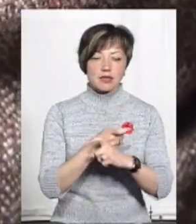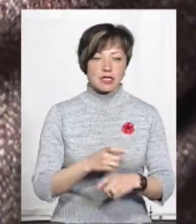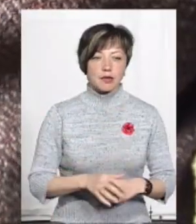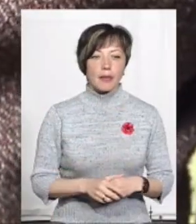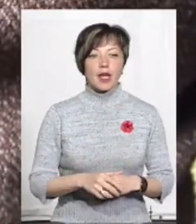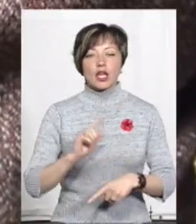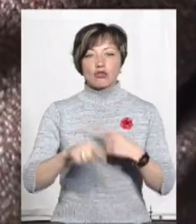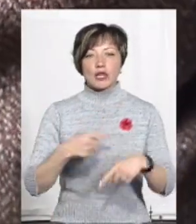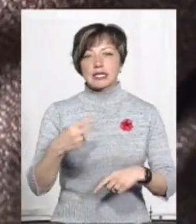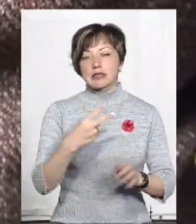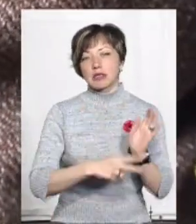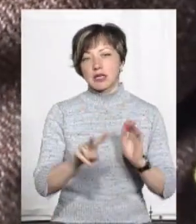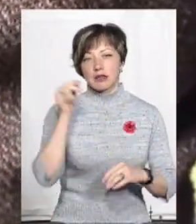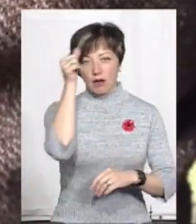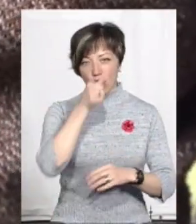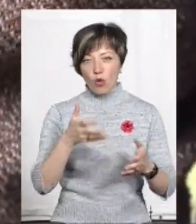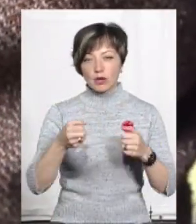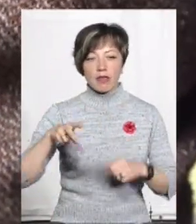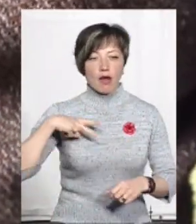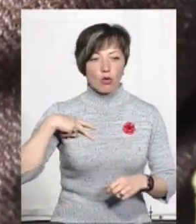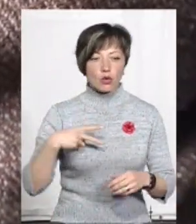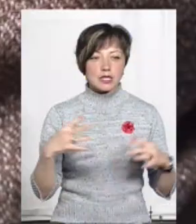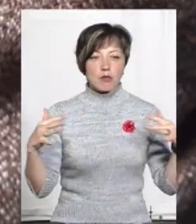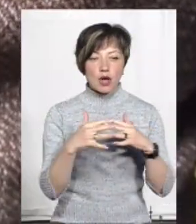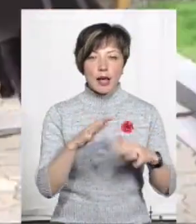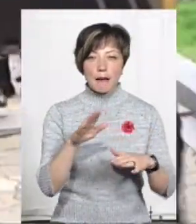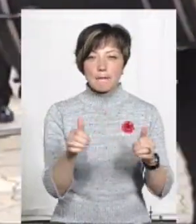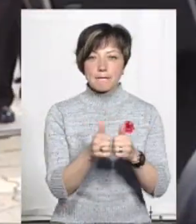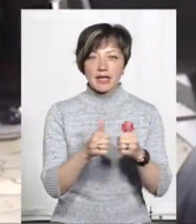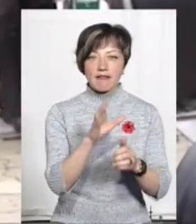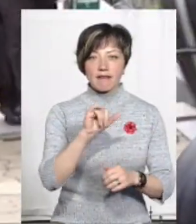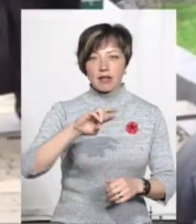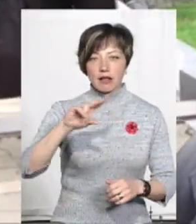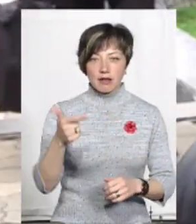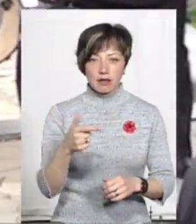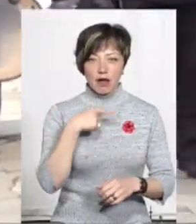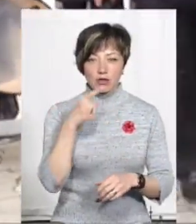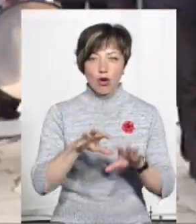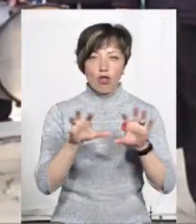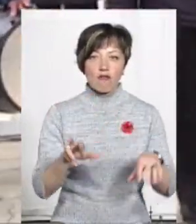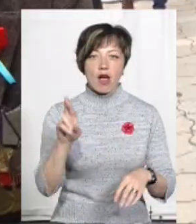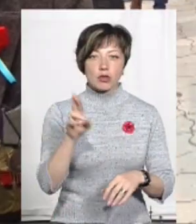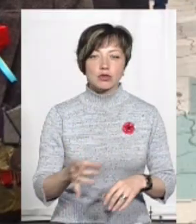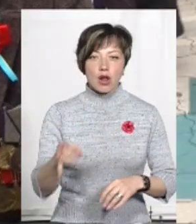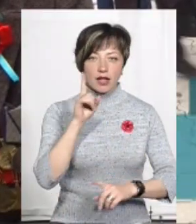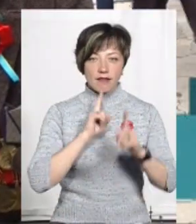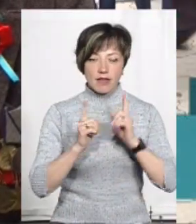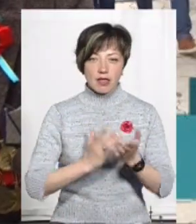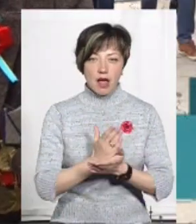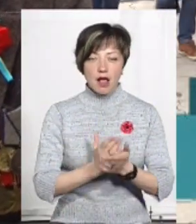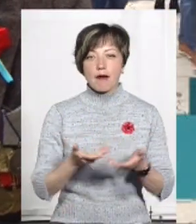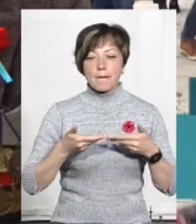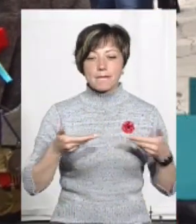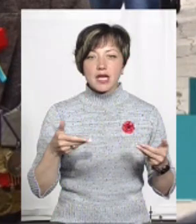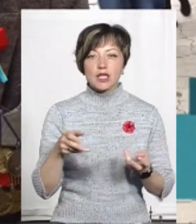Через 72 роки чоловік отримав нагороду за бої під Віднем, каже голова Ярмолинецької районної ради ветеранів Петро Коцюба. Ми шукали цю